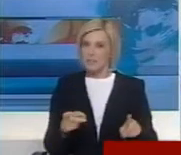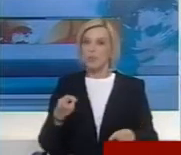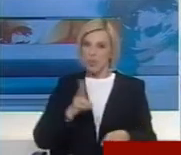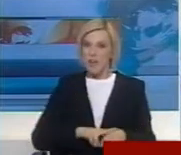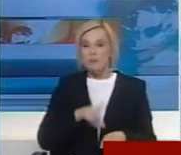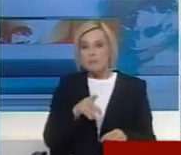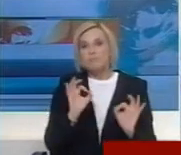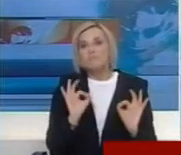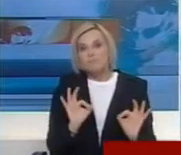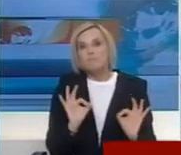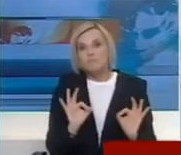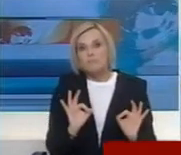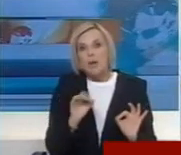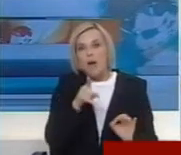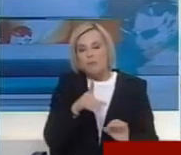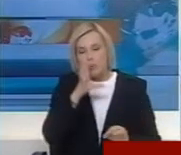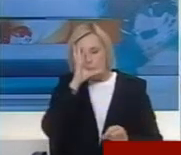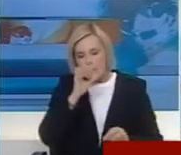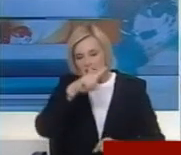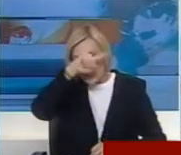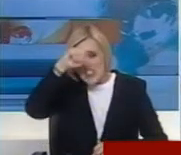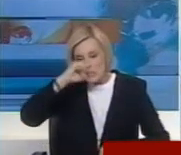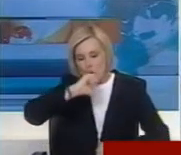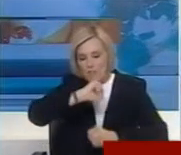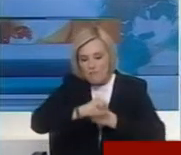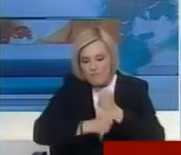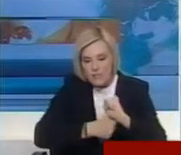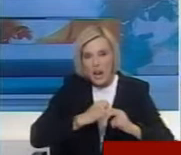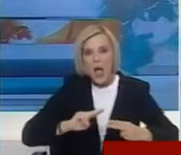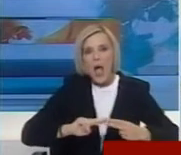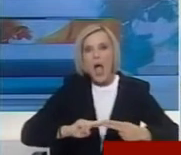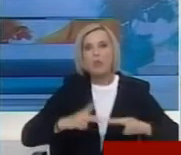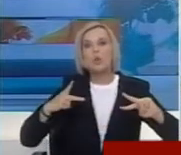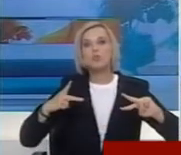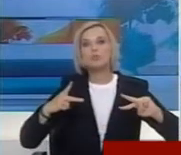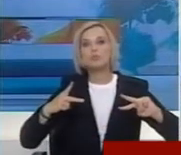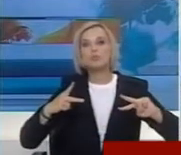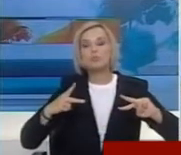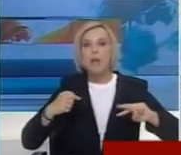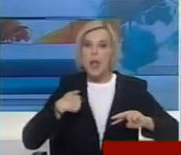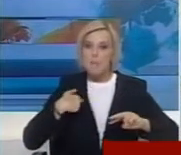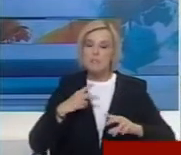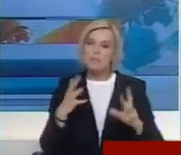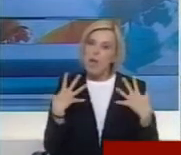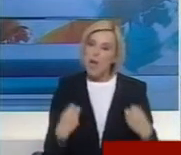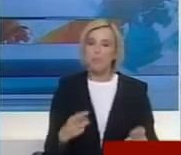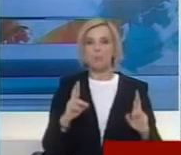τραγική κατάληξη μιας φρικτής πάλης με έναν ανίερο εχθρό. Αλλά έχουμε και διατηρούμε ακέραιη την